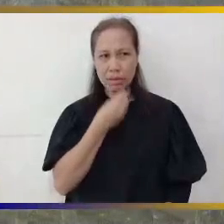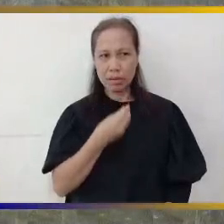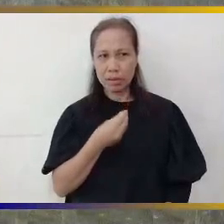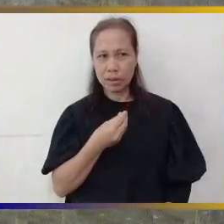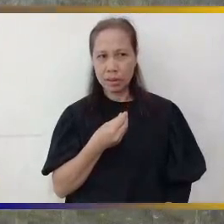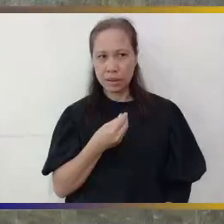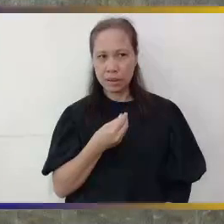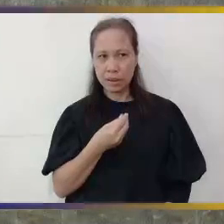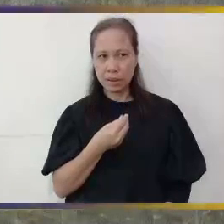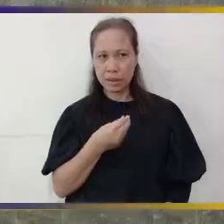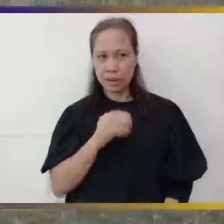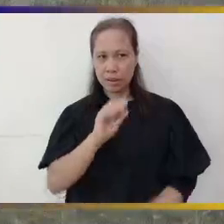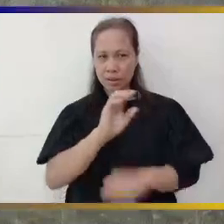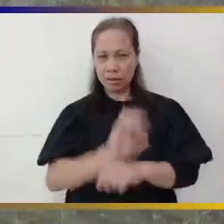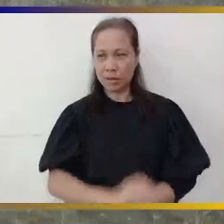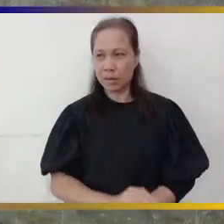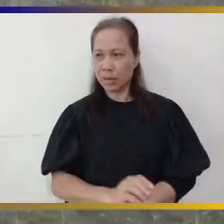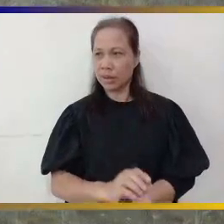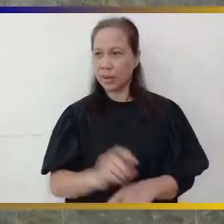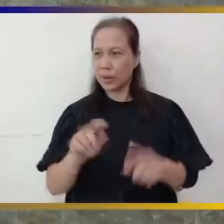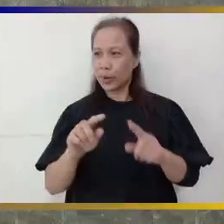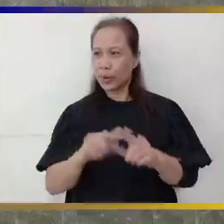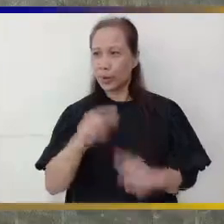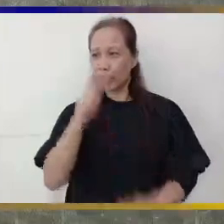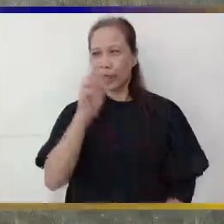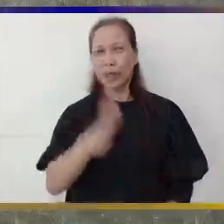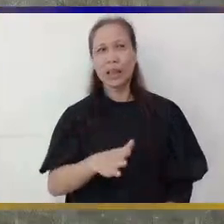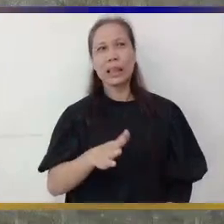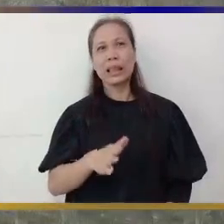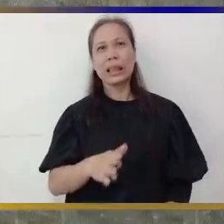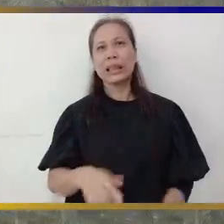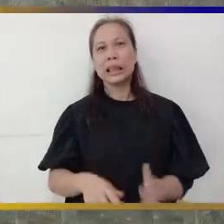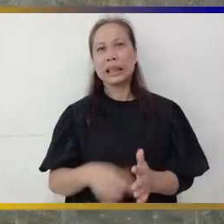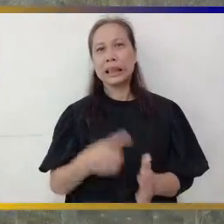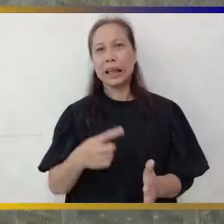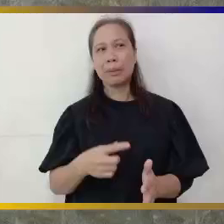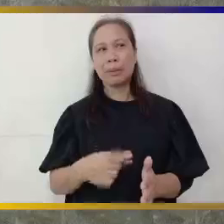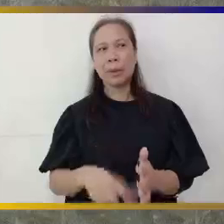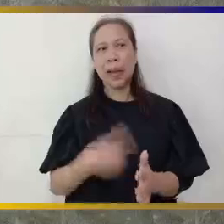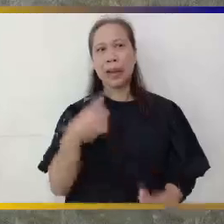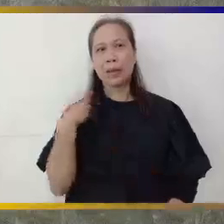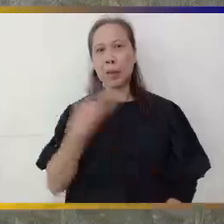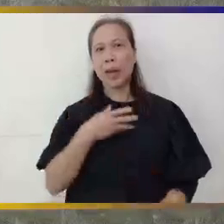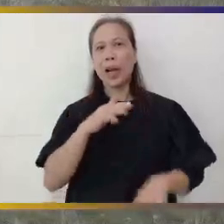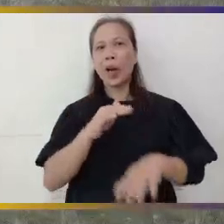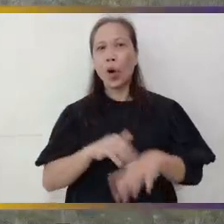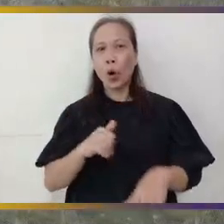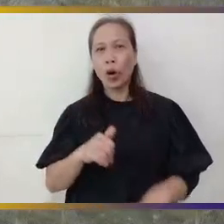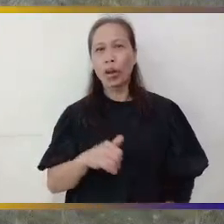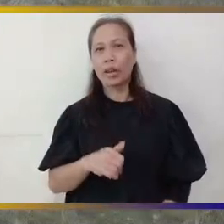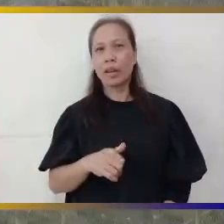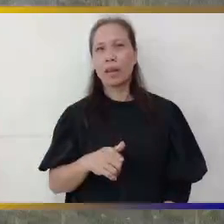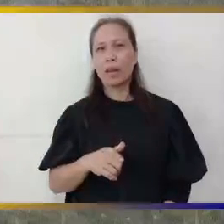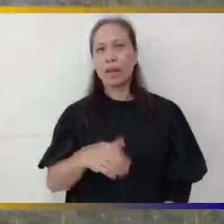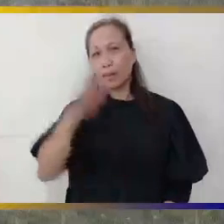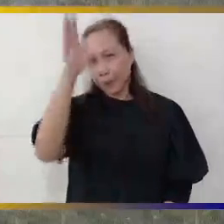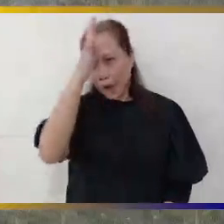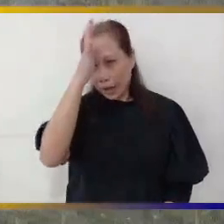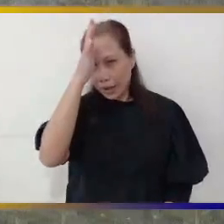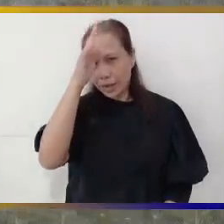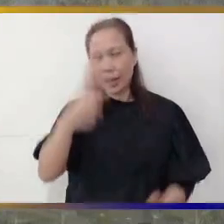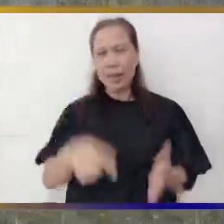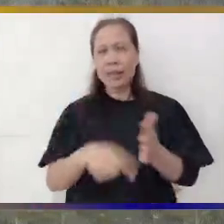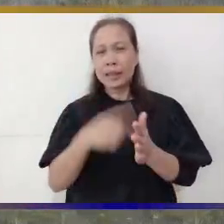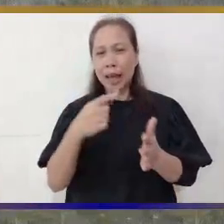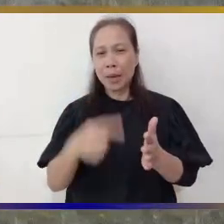Sometimes you call me father and sometimes you call me Master pero either one Saan sa dalawang ito